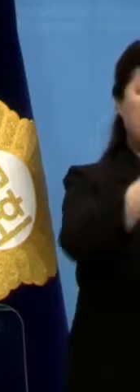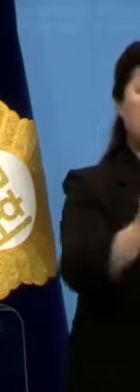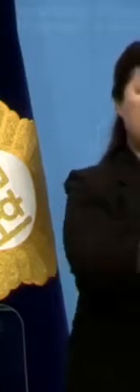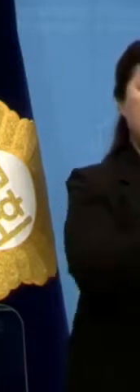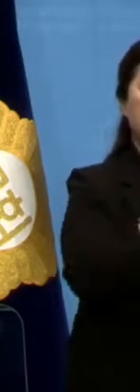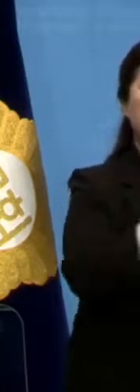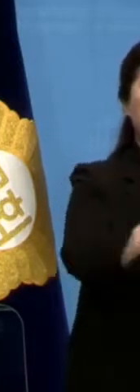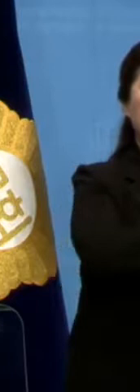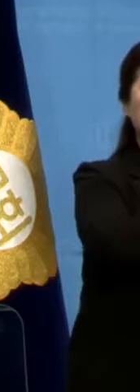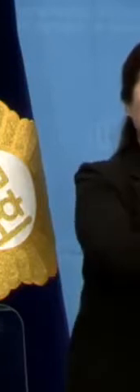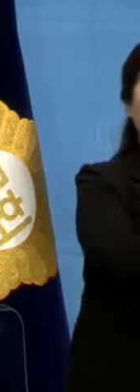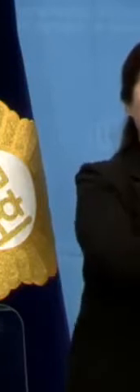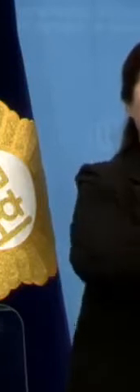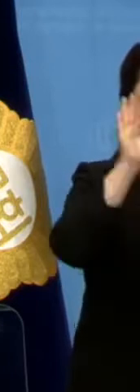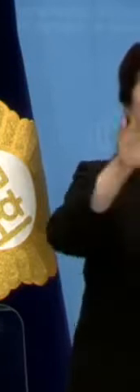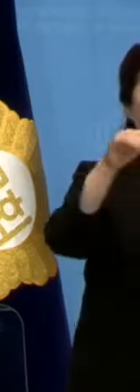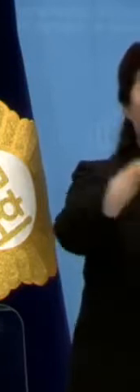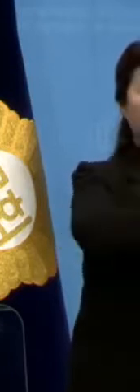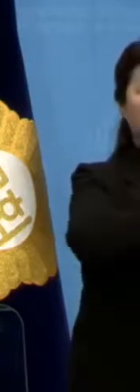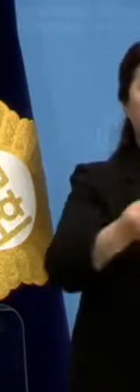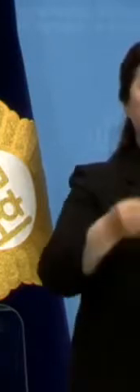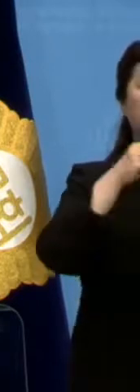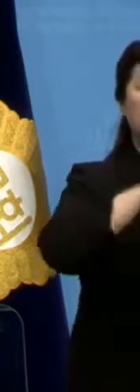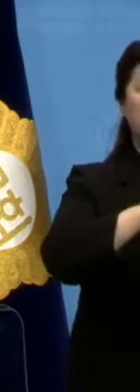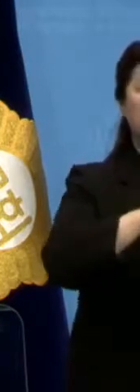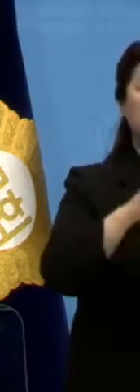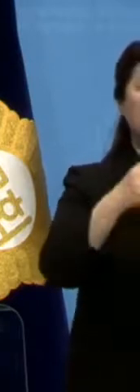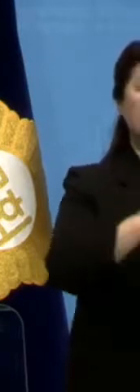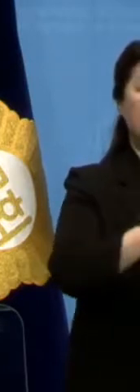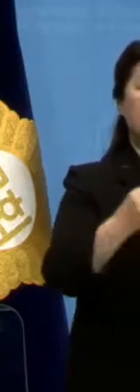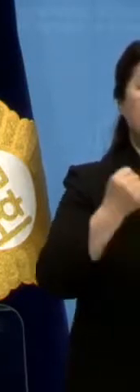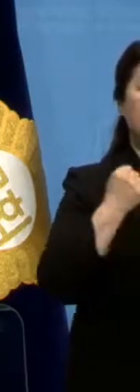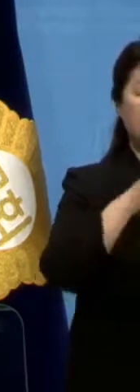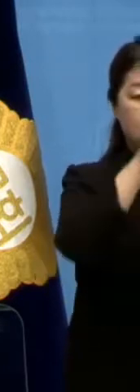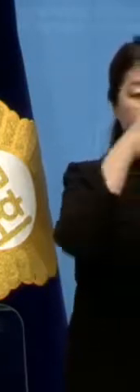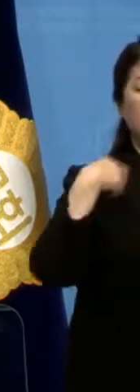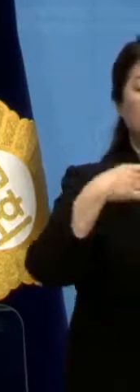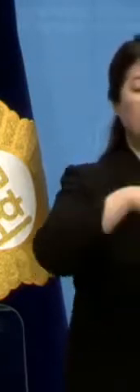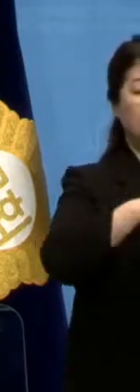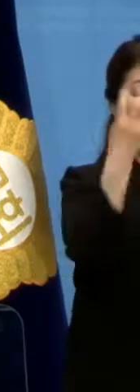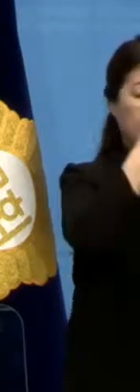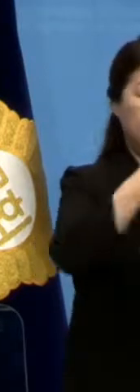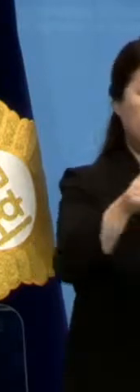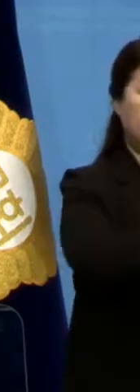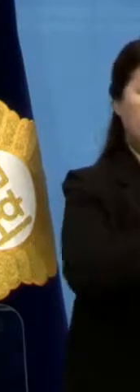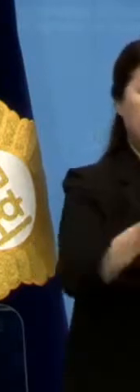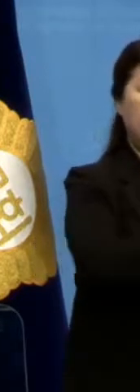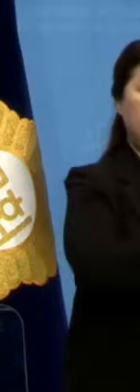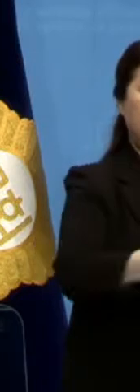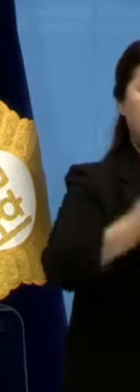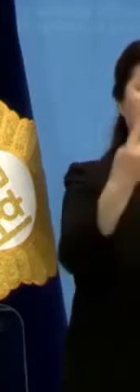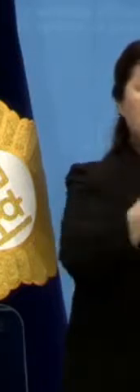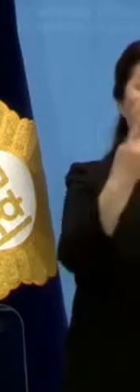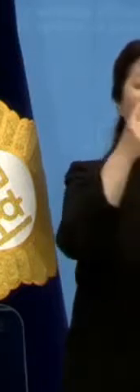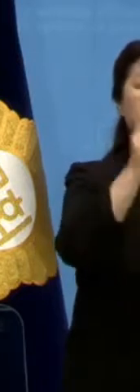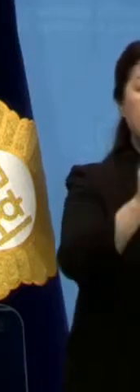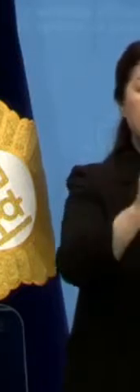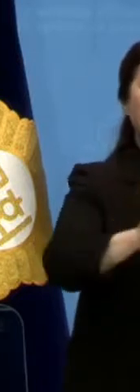특위의 성과와 앞으로의 계획을 담아 국민의힘 정부정책감시특위